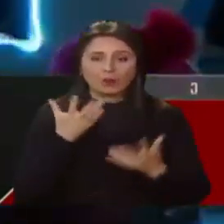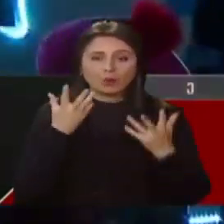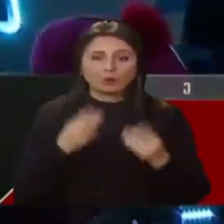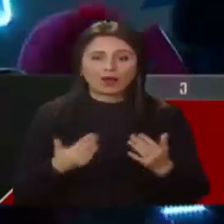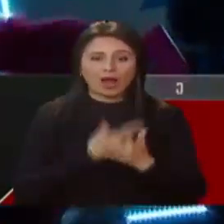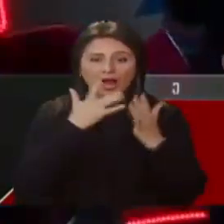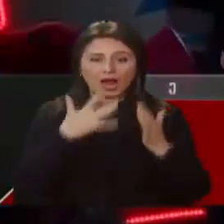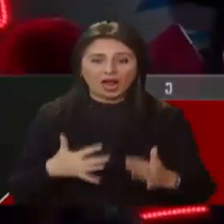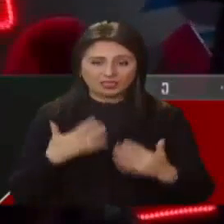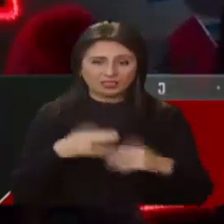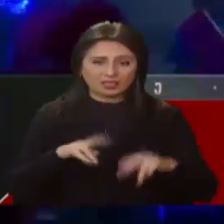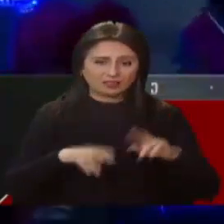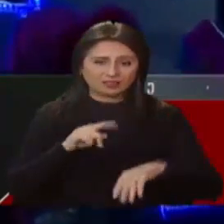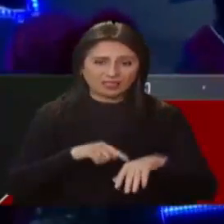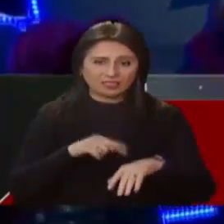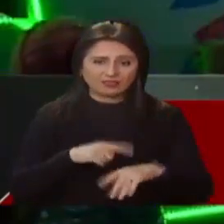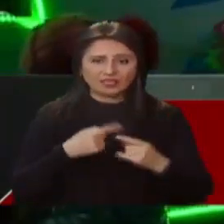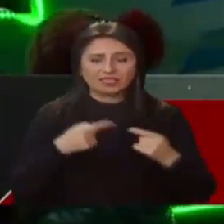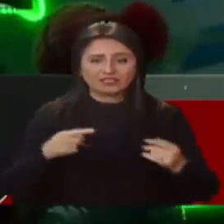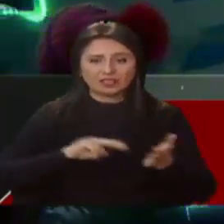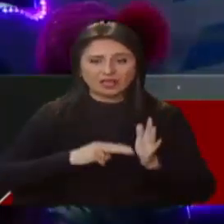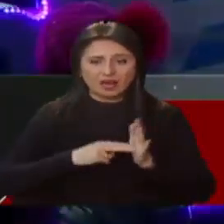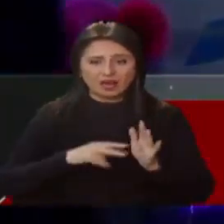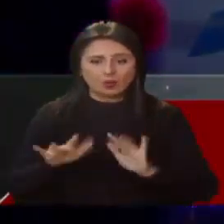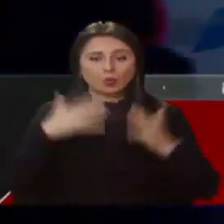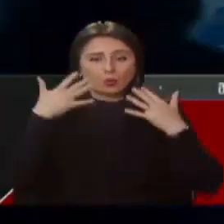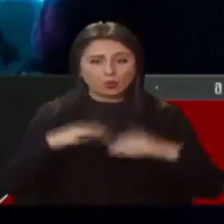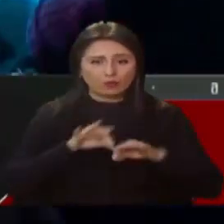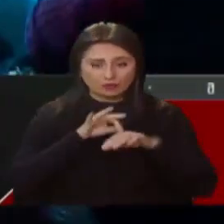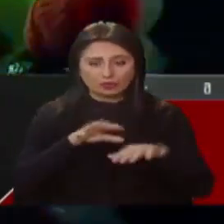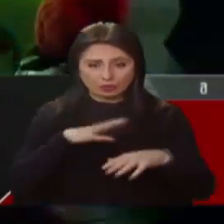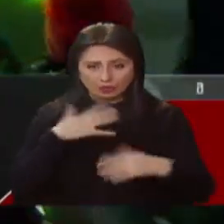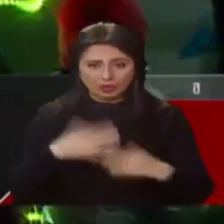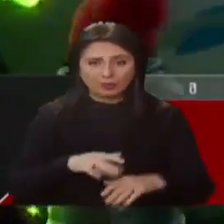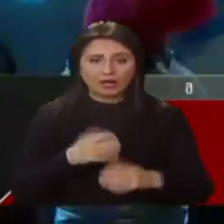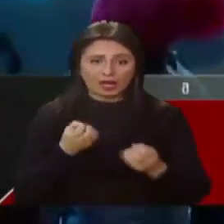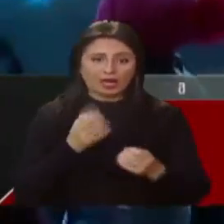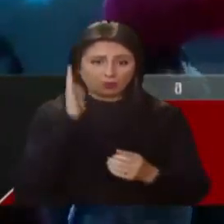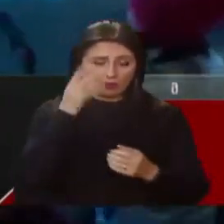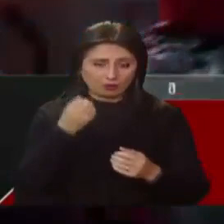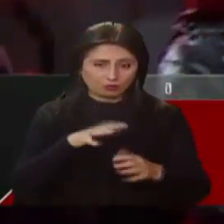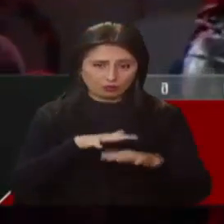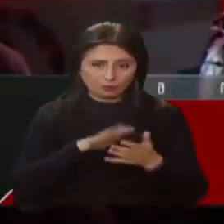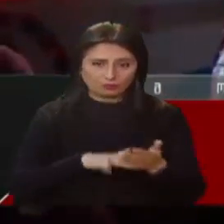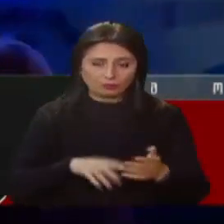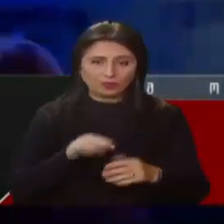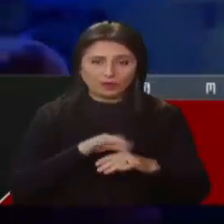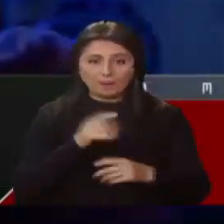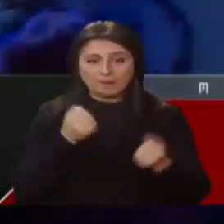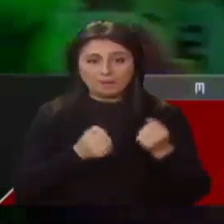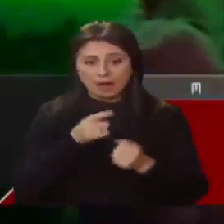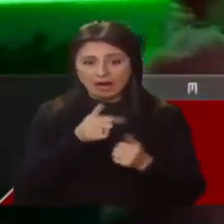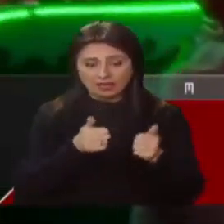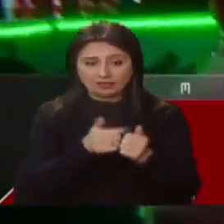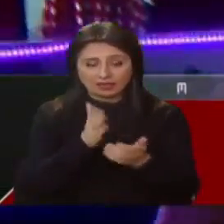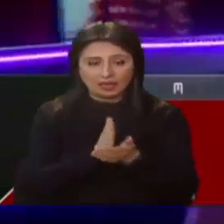დღეა საახალწლო განწყობა მდინარეობს. აი იგეგმება სხვადასხვა ღონისძიებები ჩატარდა, ზოგი კიდევ ტარდება. ეს მაგარი, რომელიც ახლა ჩვენს